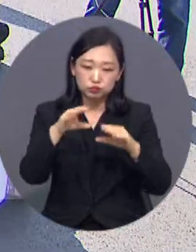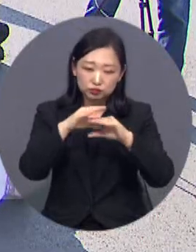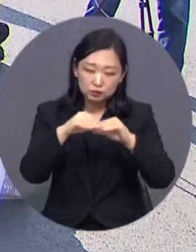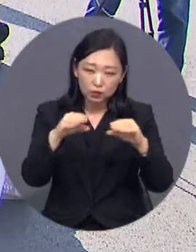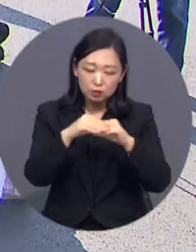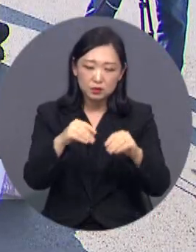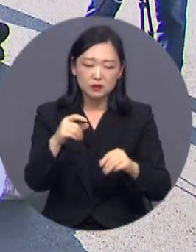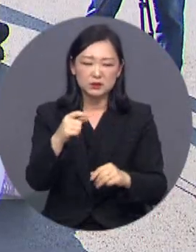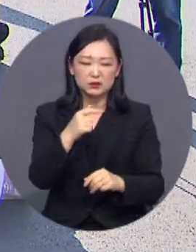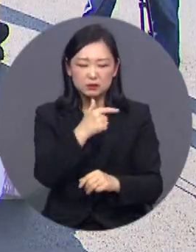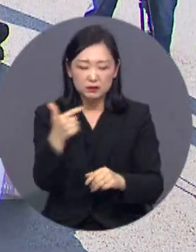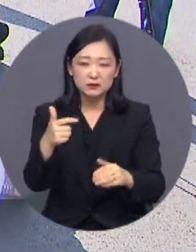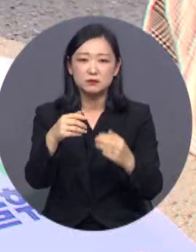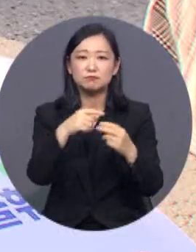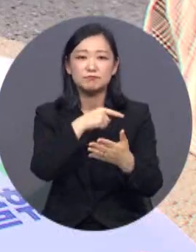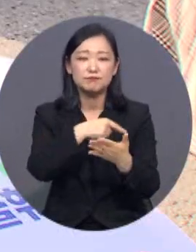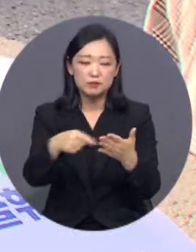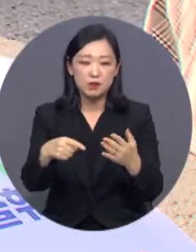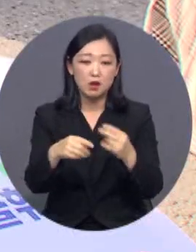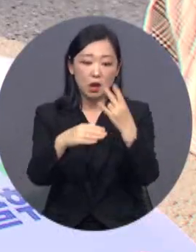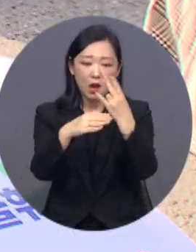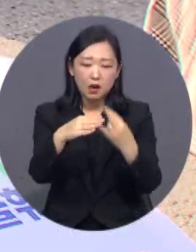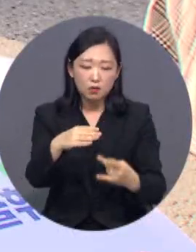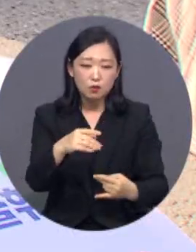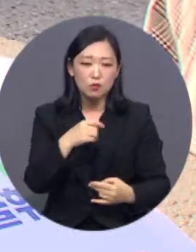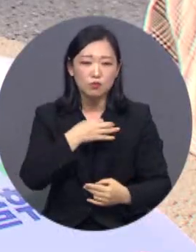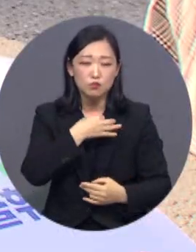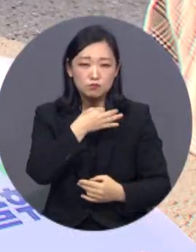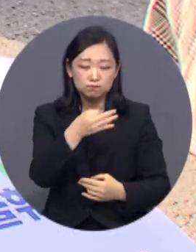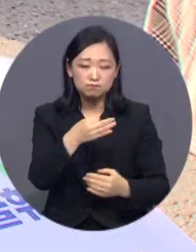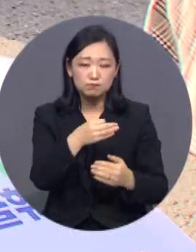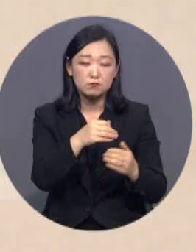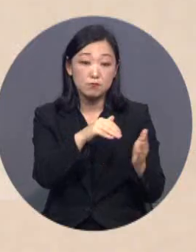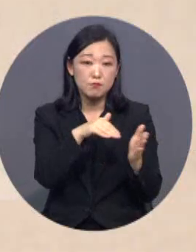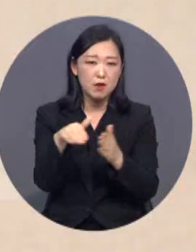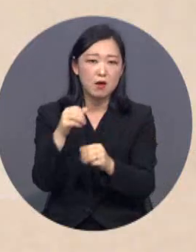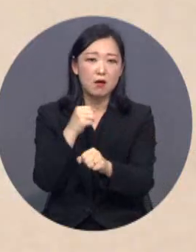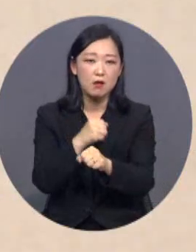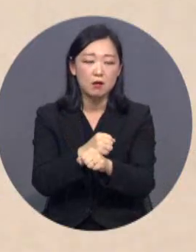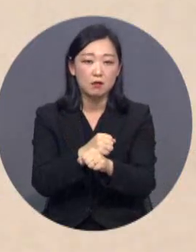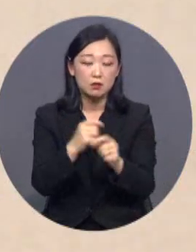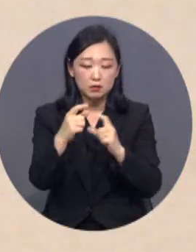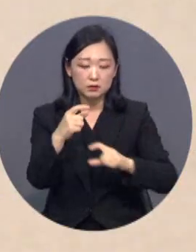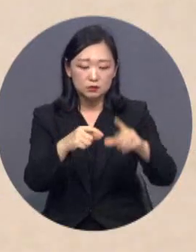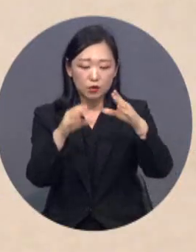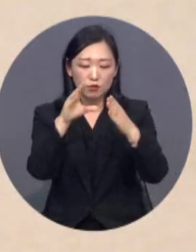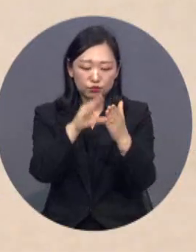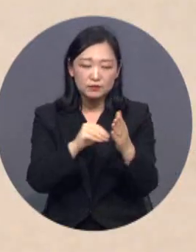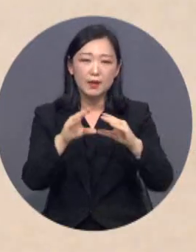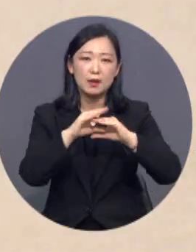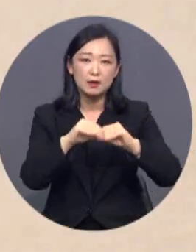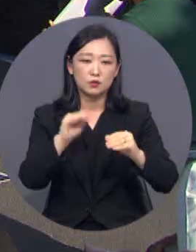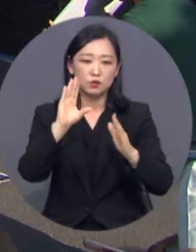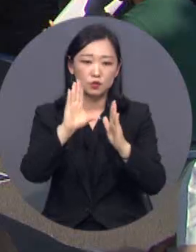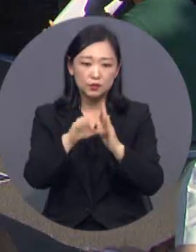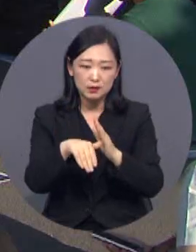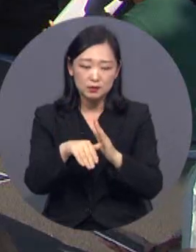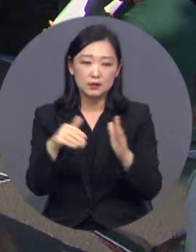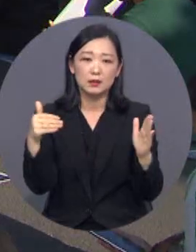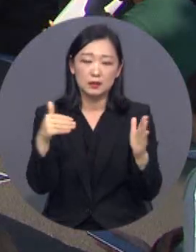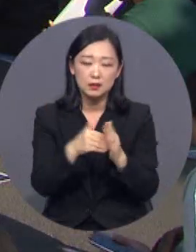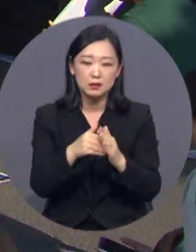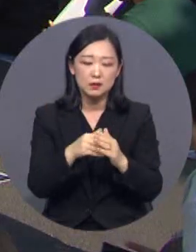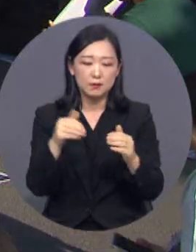증설로 가장 큰 피해를 입을 해녀들의 목소리는 철저히 배제했다며 증설 문제가 해결될 때까지 끝까지